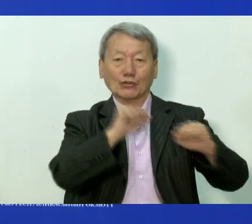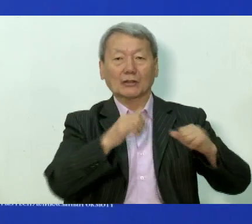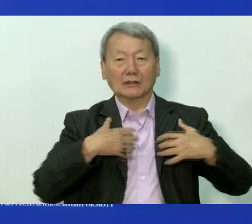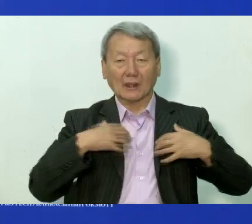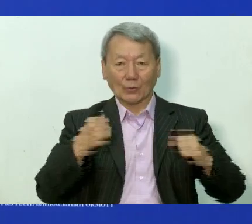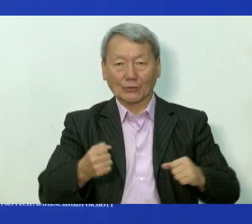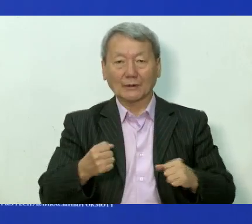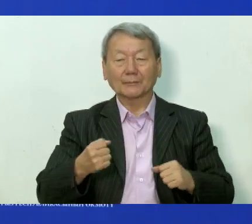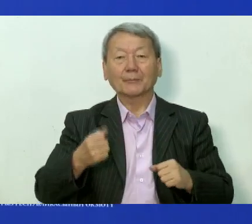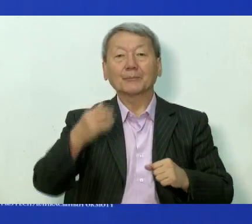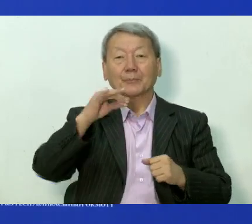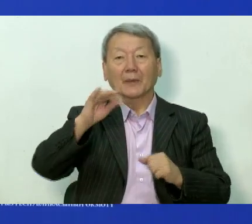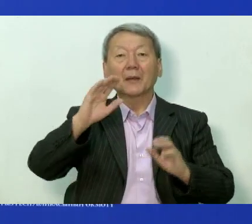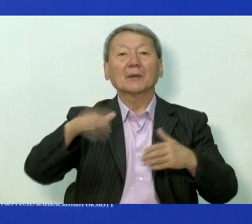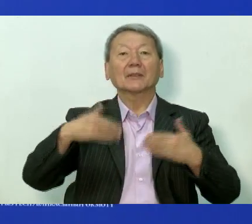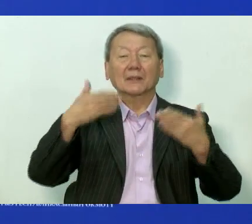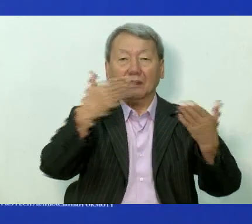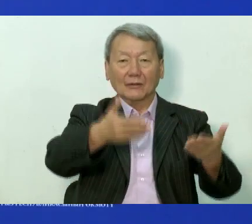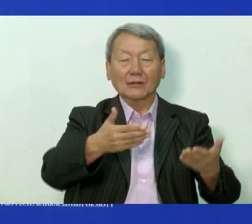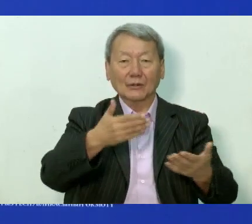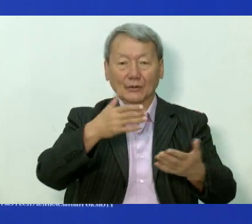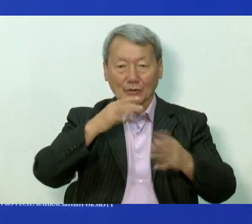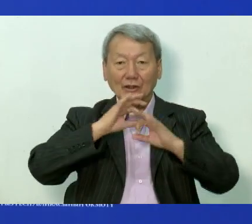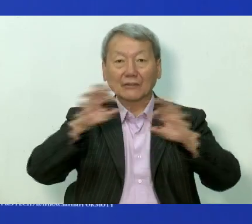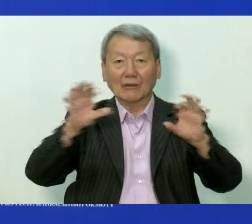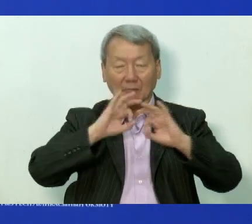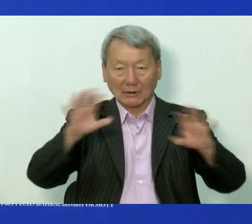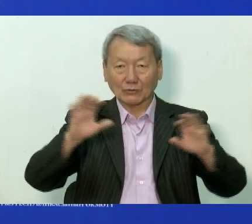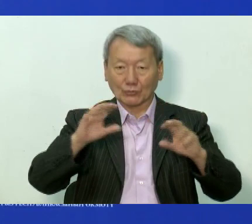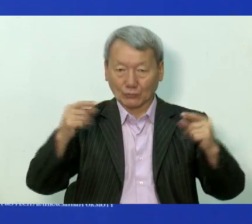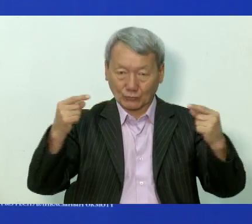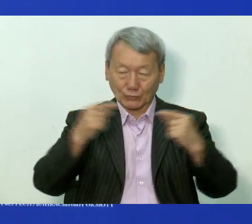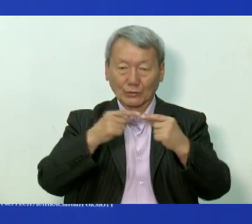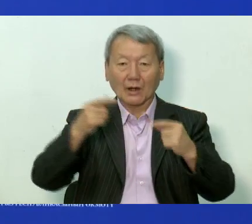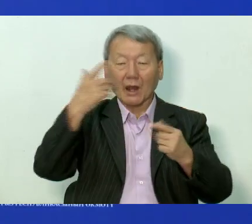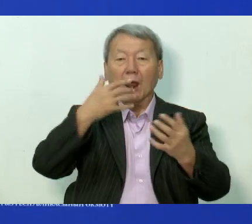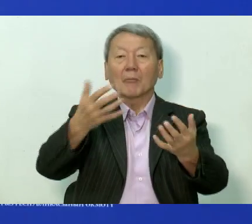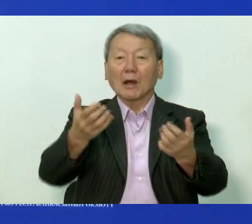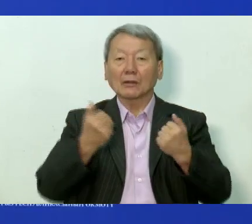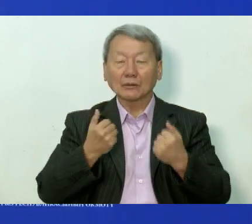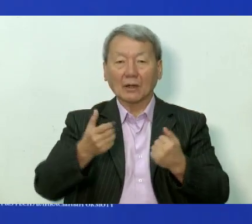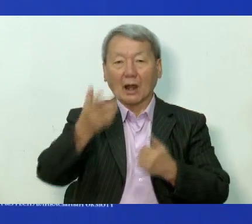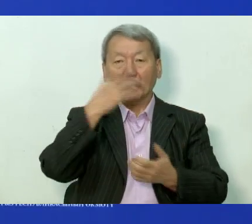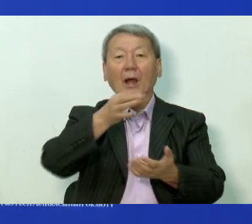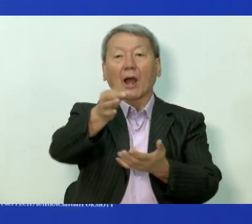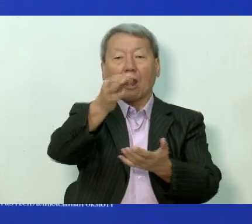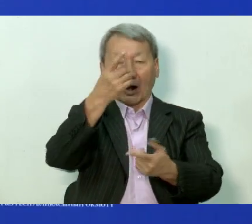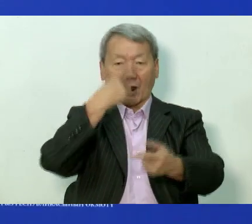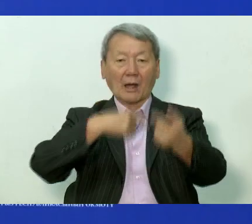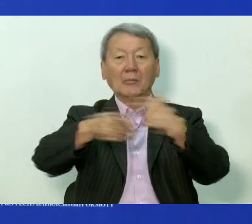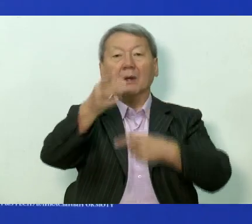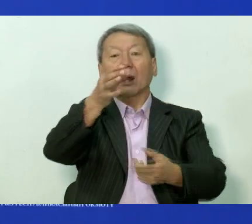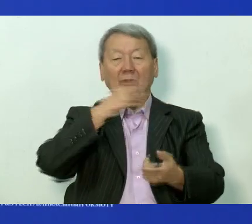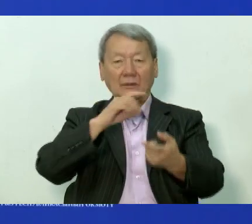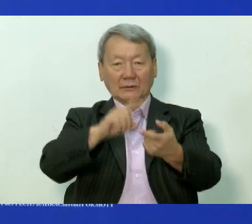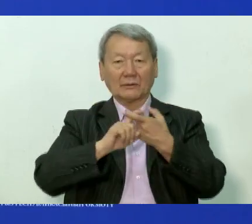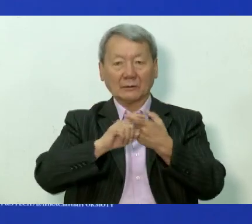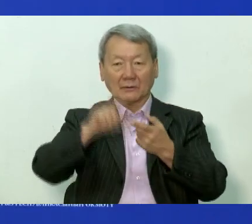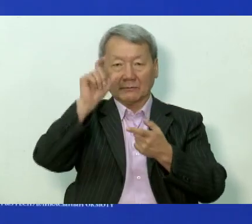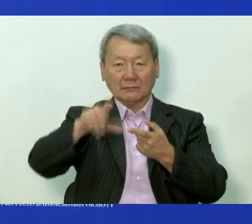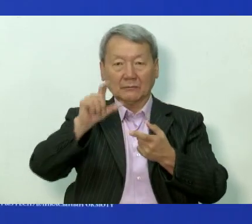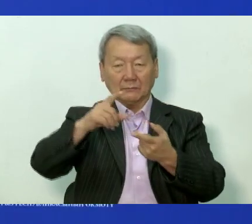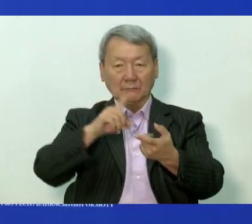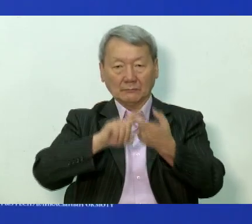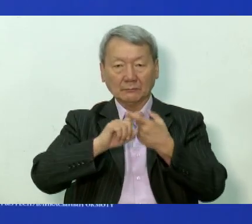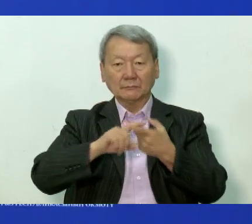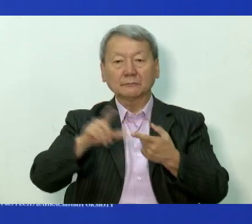И предоставляем достоверную информацию, и получаем оттуда от них обратную связь от граждан,